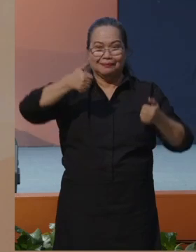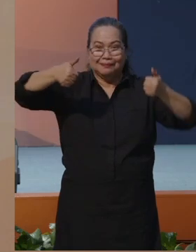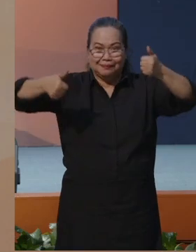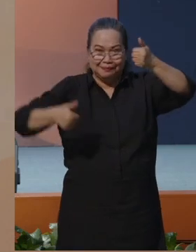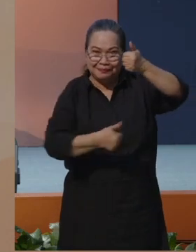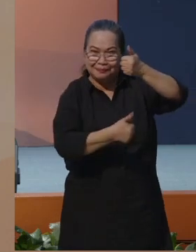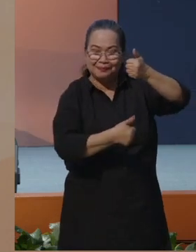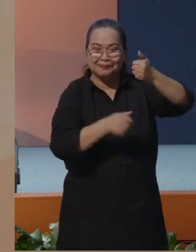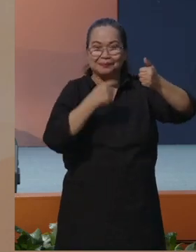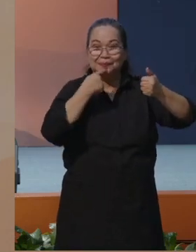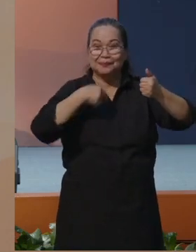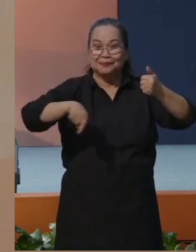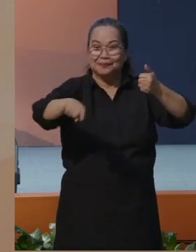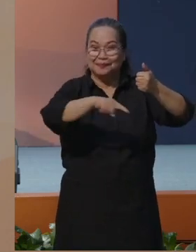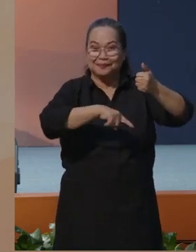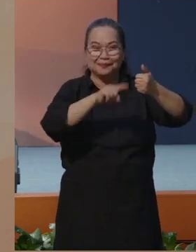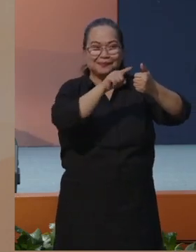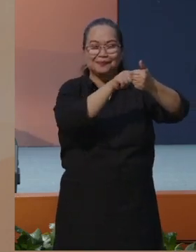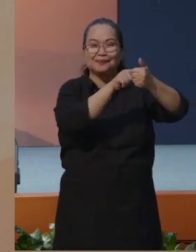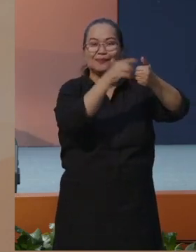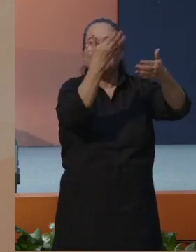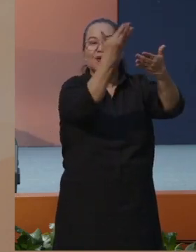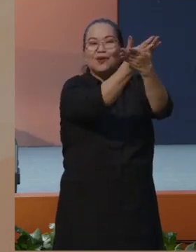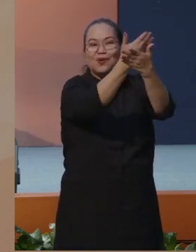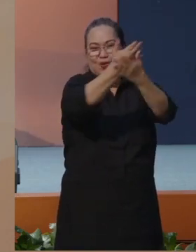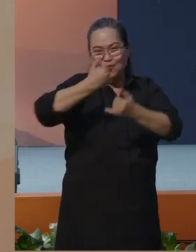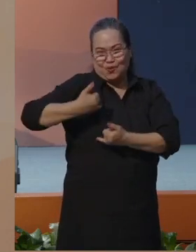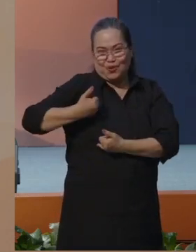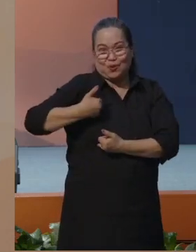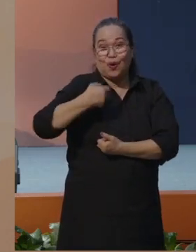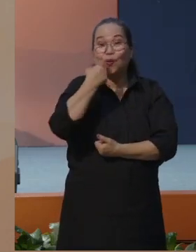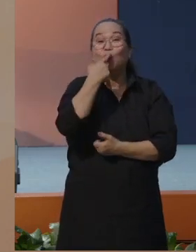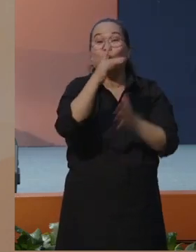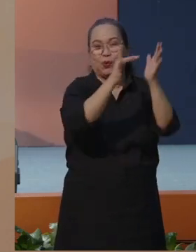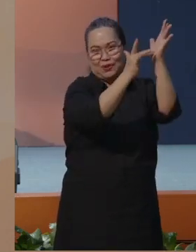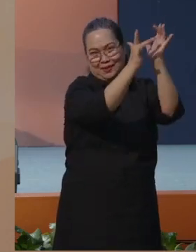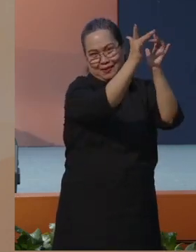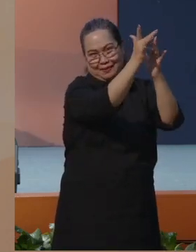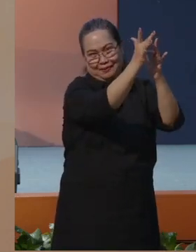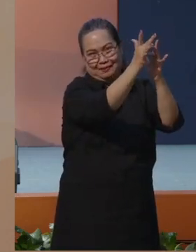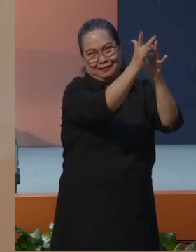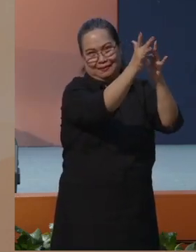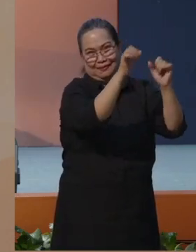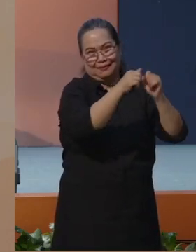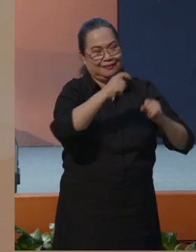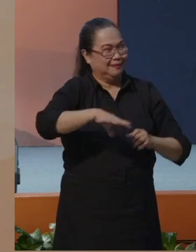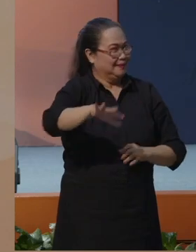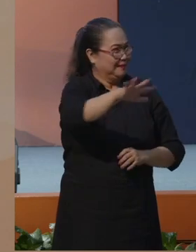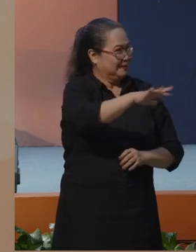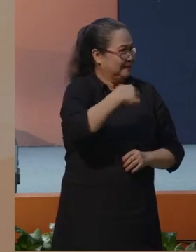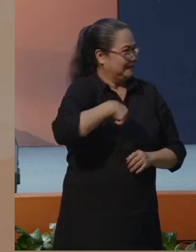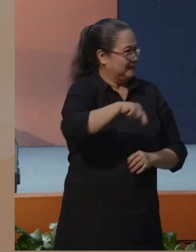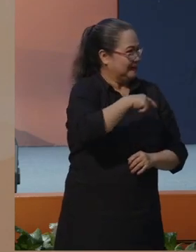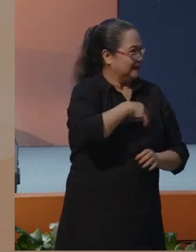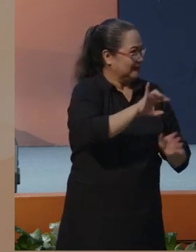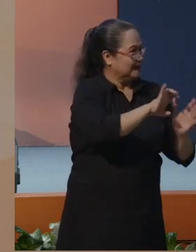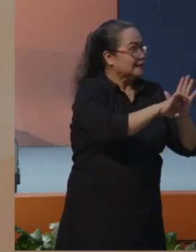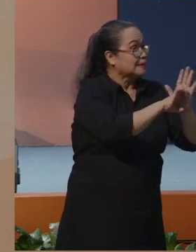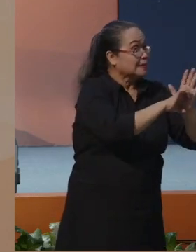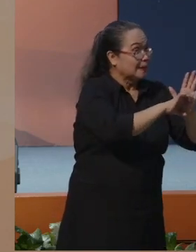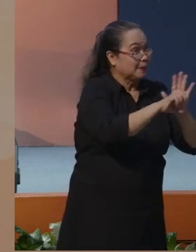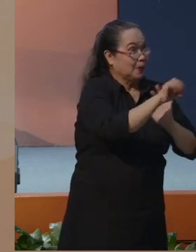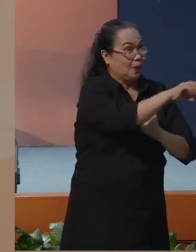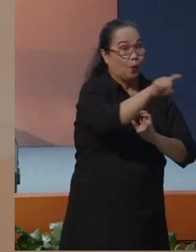Joshua. Kaya yung mga pangako ng Diyos para sa kanyang mga hinirang ay nag-a-apply sa atin. Halimbawa, lahat